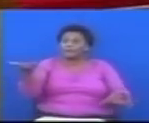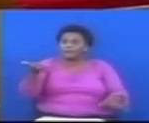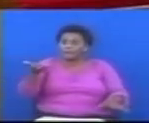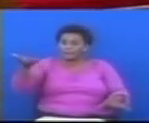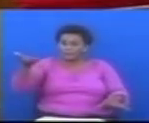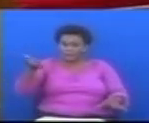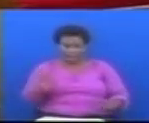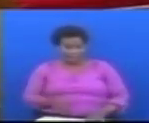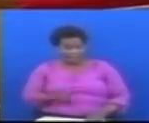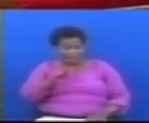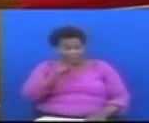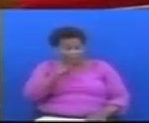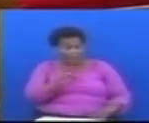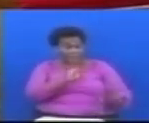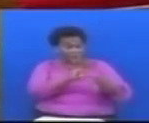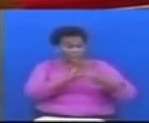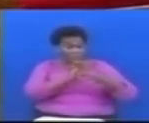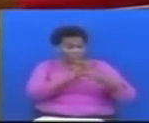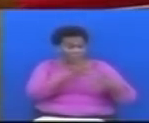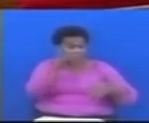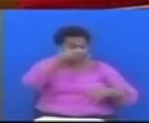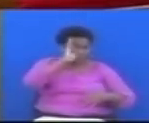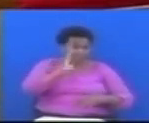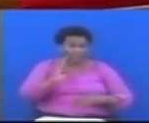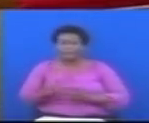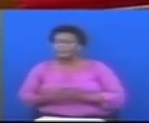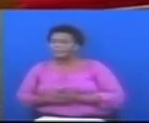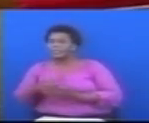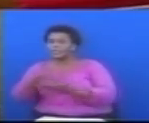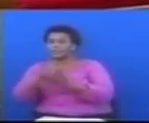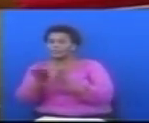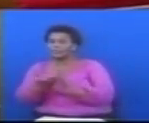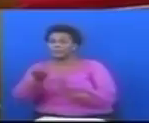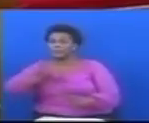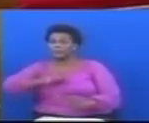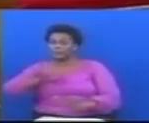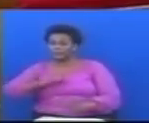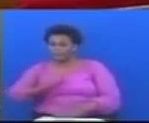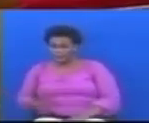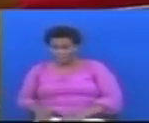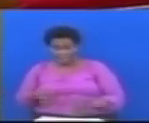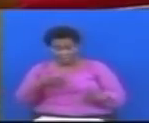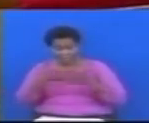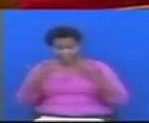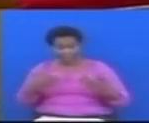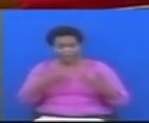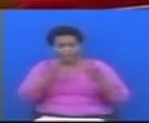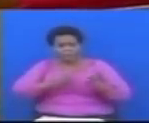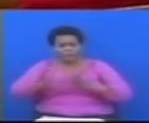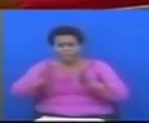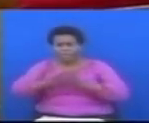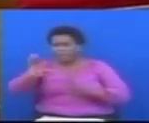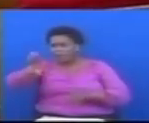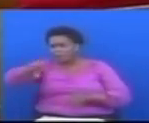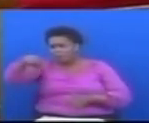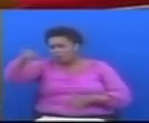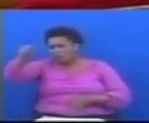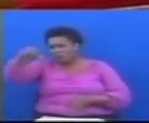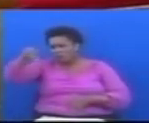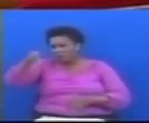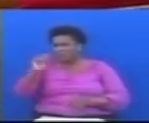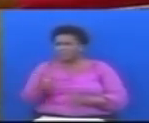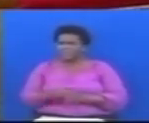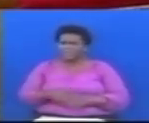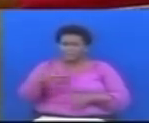kwa sasa hatua ambayo imefikia tumeshampata mshauri elekezi, anaandaa makablasha na